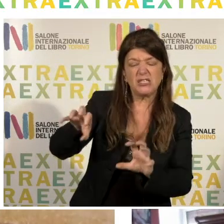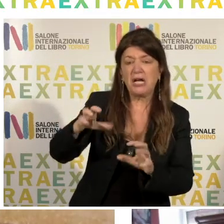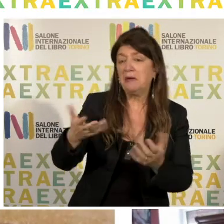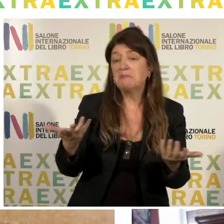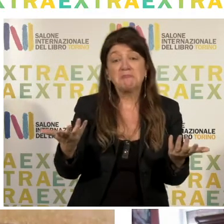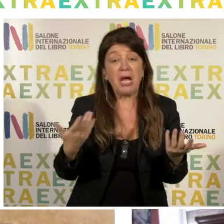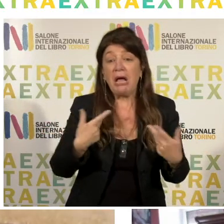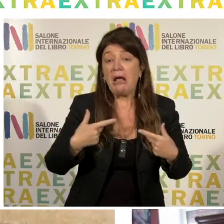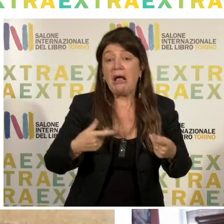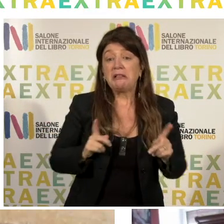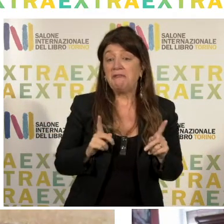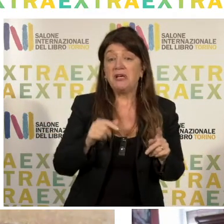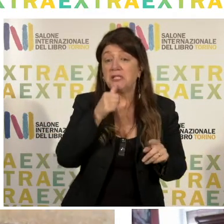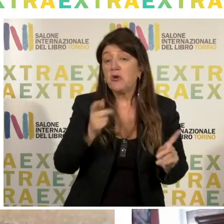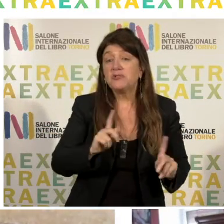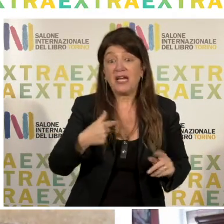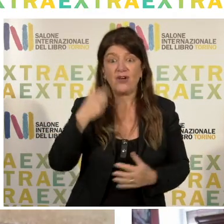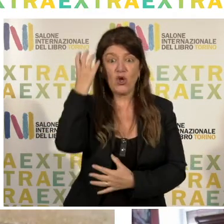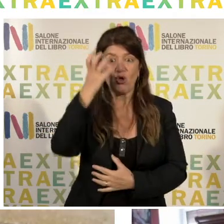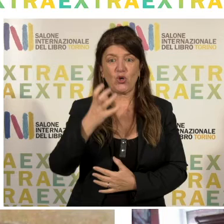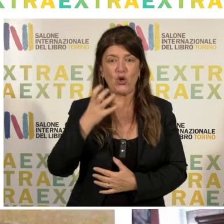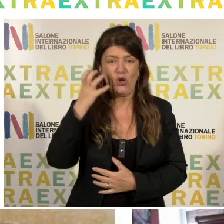orgogliosa, ma non difendo la sua memoria.